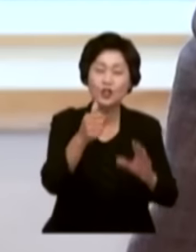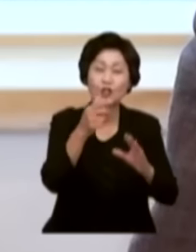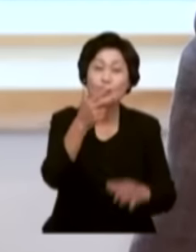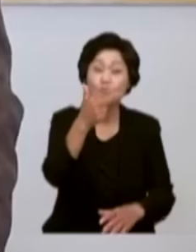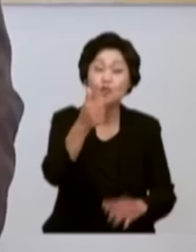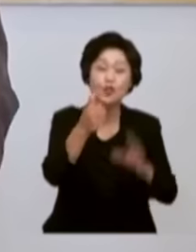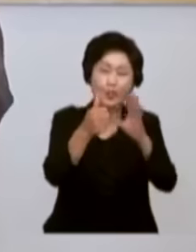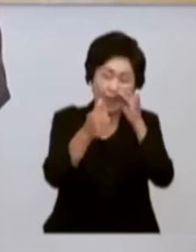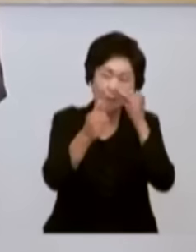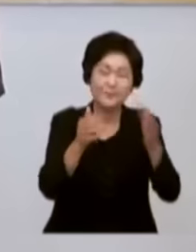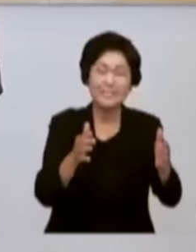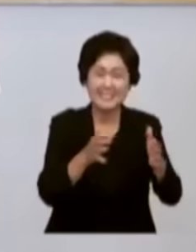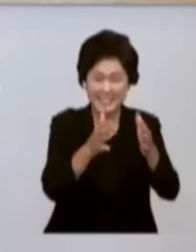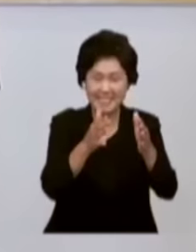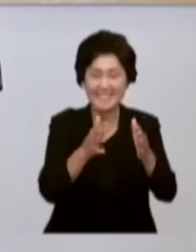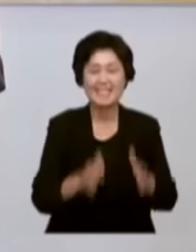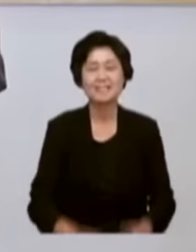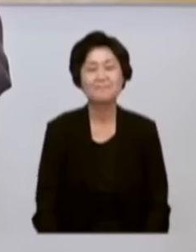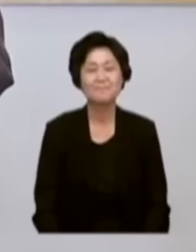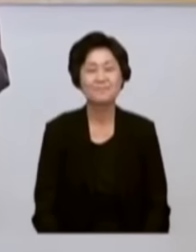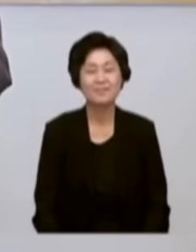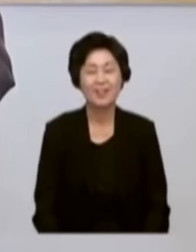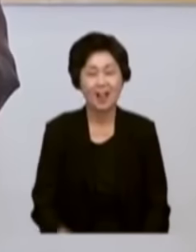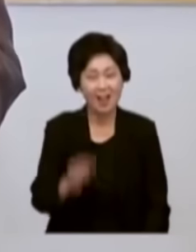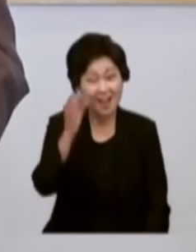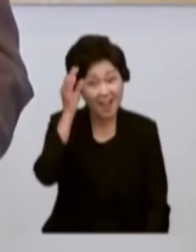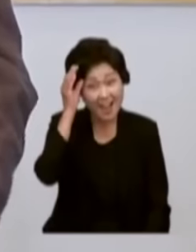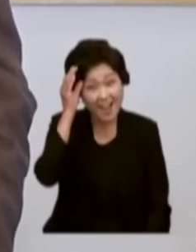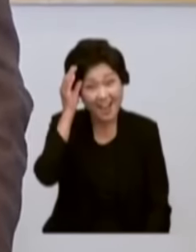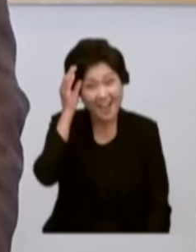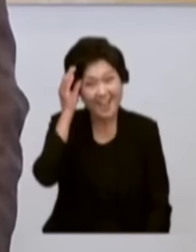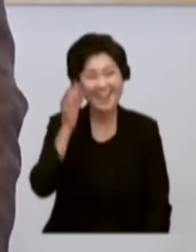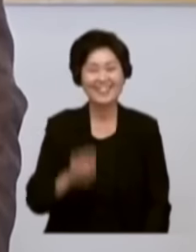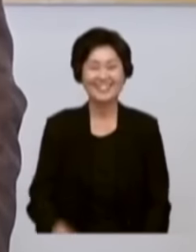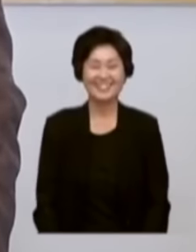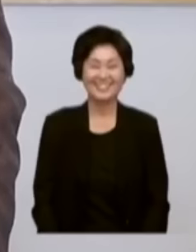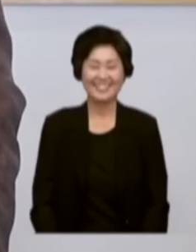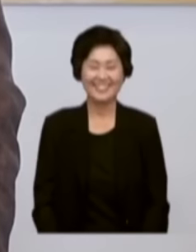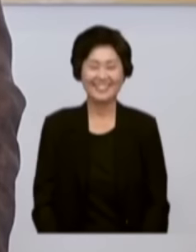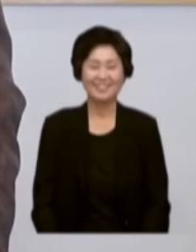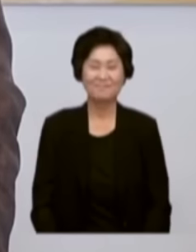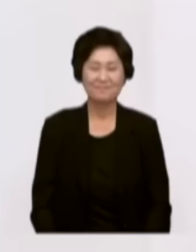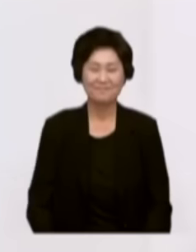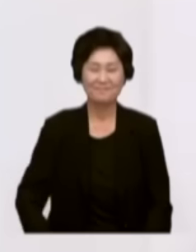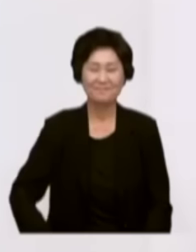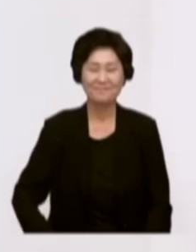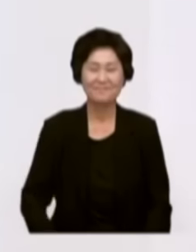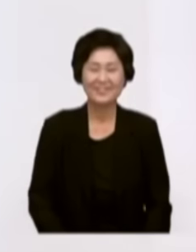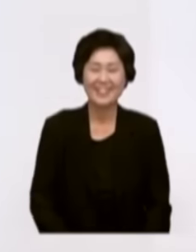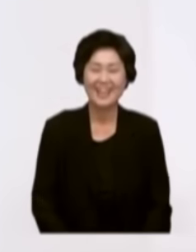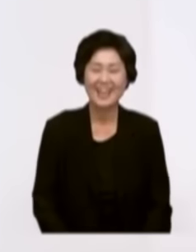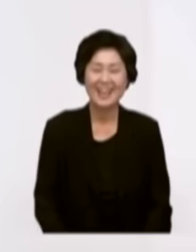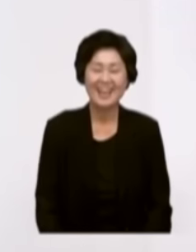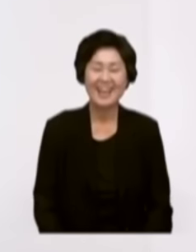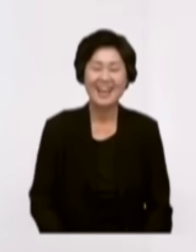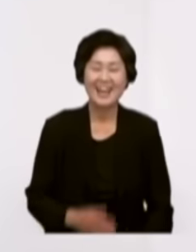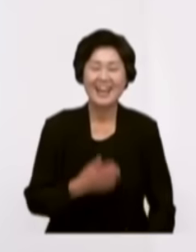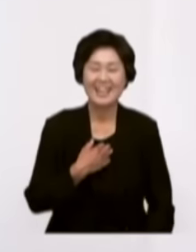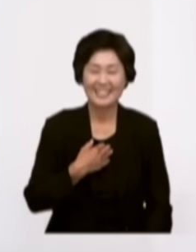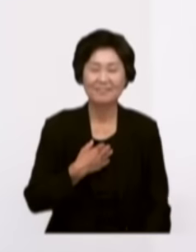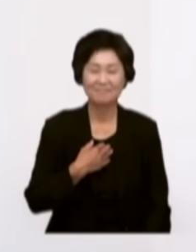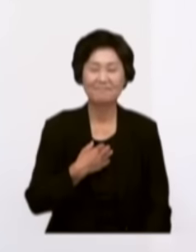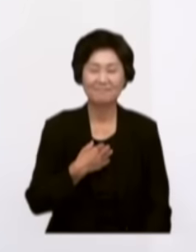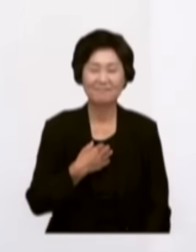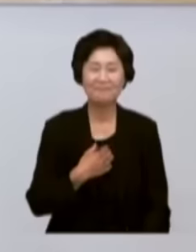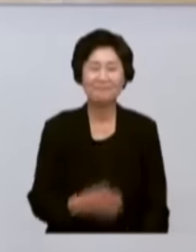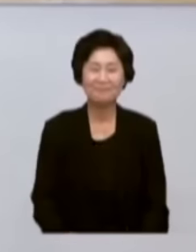아 주담길. 네. 이야 또 기대를 해보면서 예. 저희가 또 많이 시청하도록 하겠습니다. 아니 뭐 안 보셔도 네. 워낙 잘 나가는